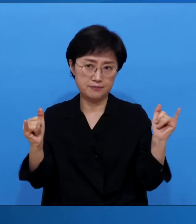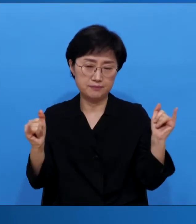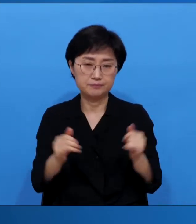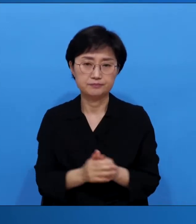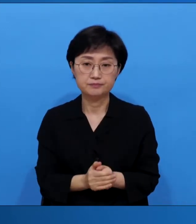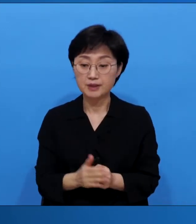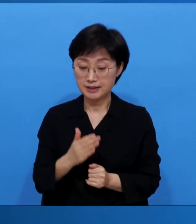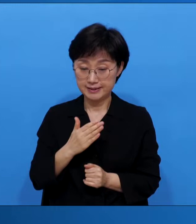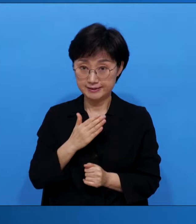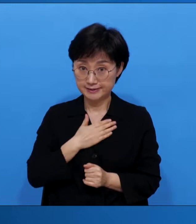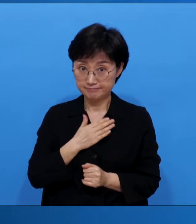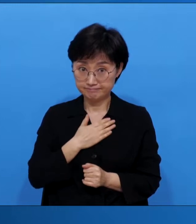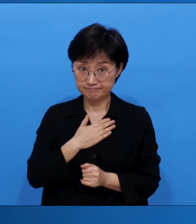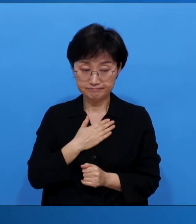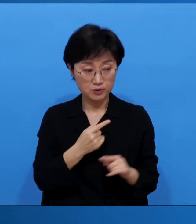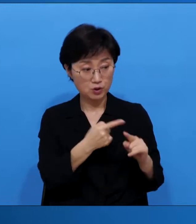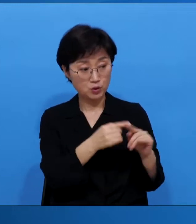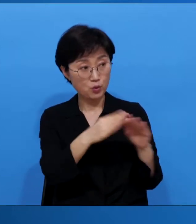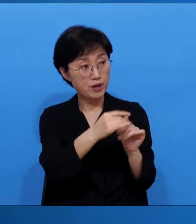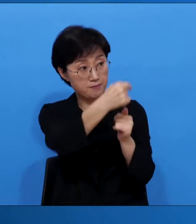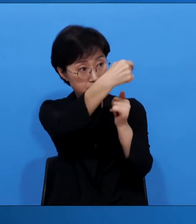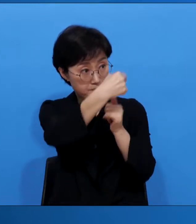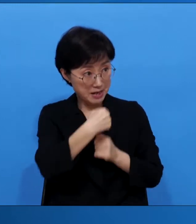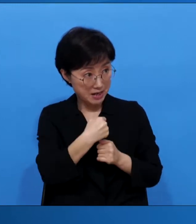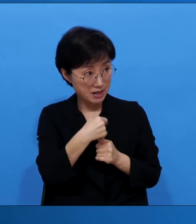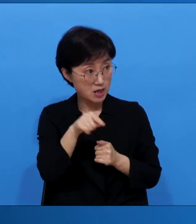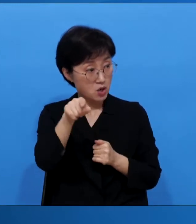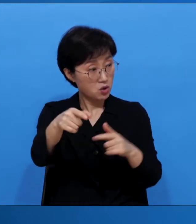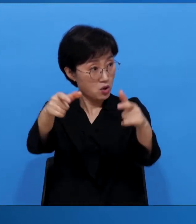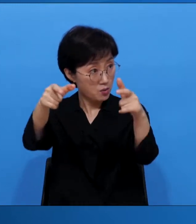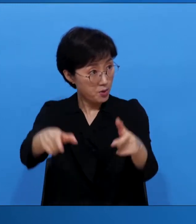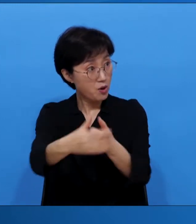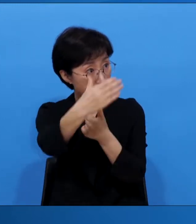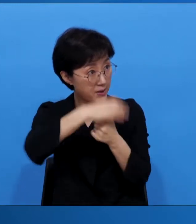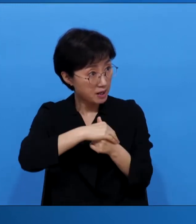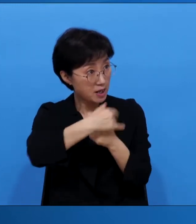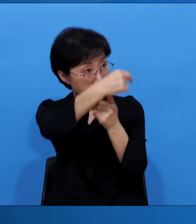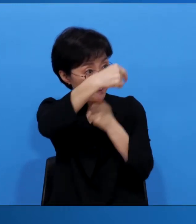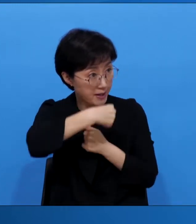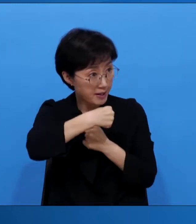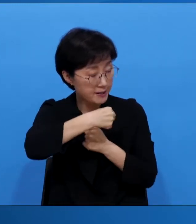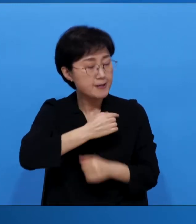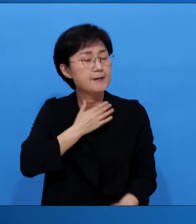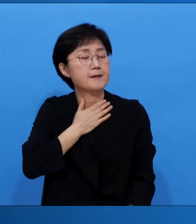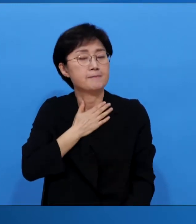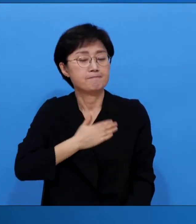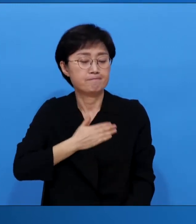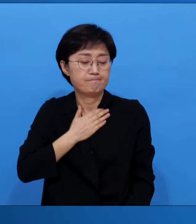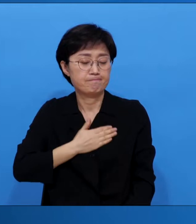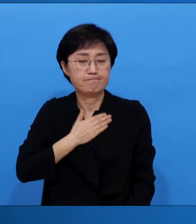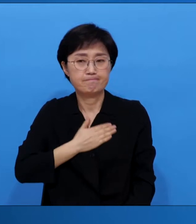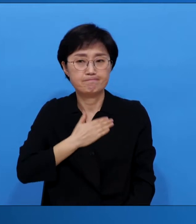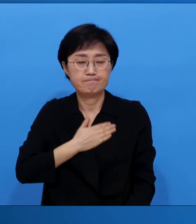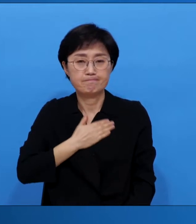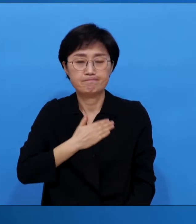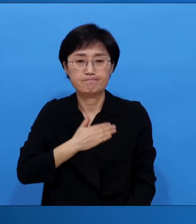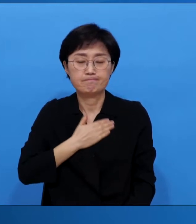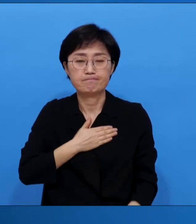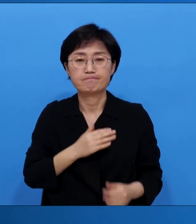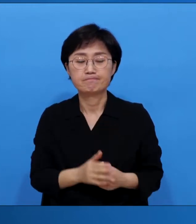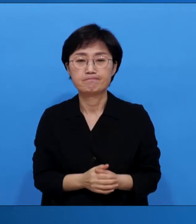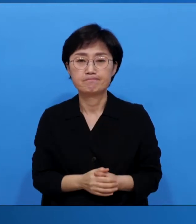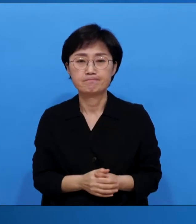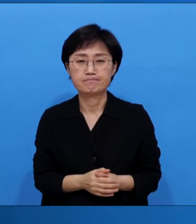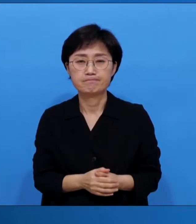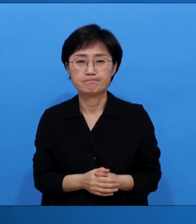저에게 교회에서 그 지역을 맡으라는 겁니다. And the church requested that I minister in that